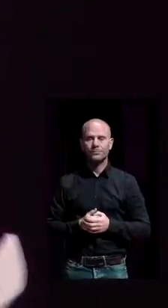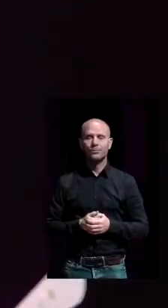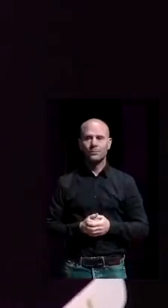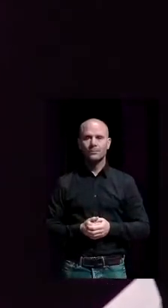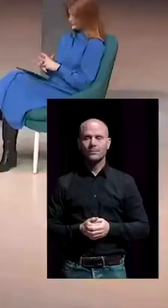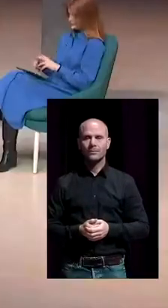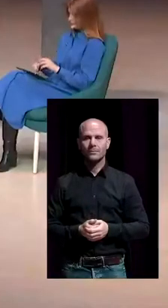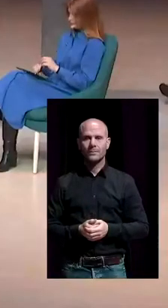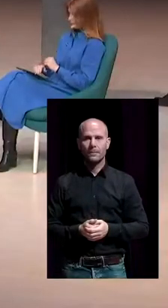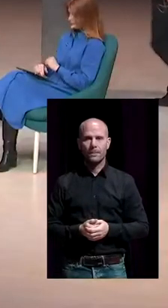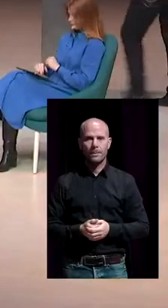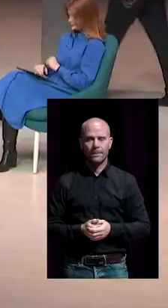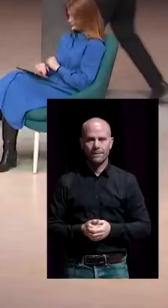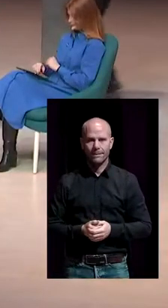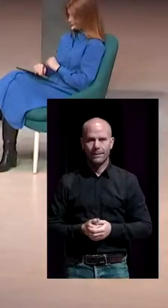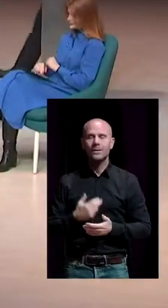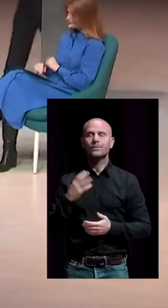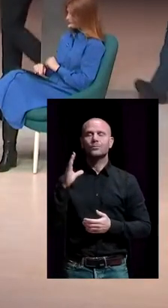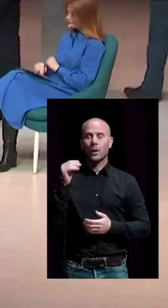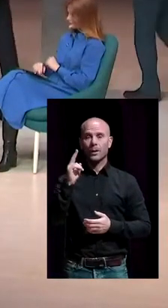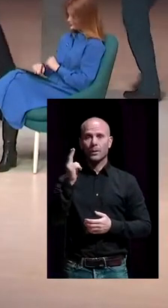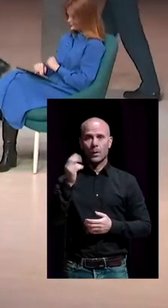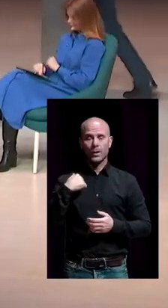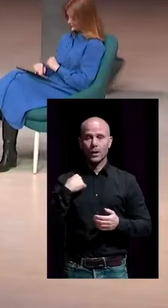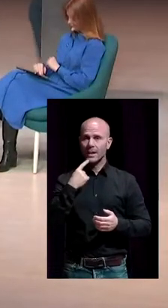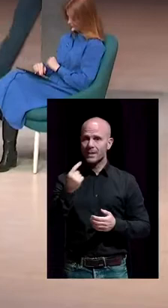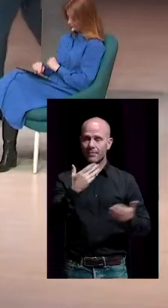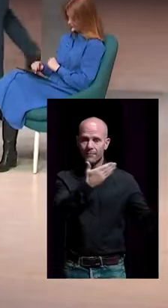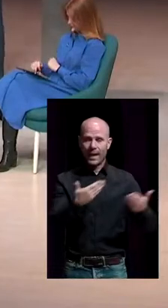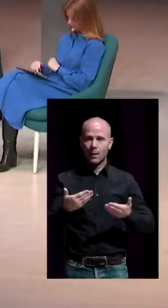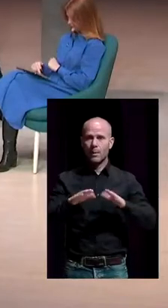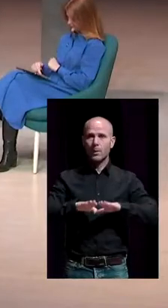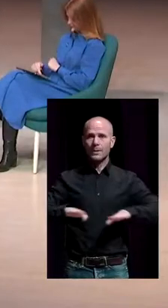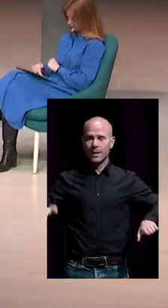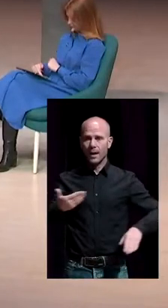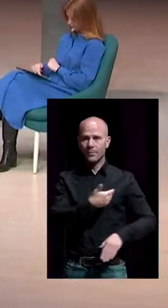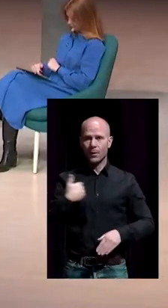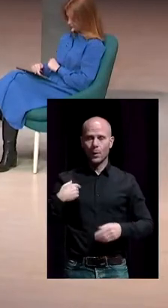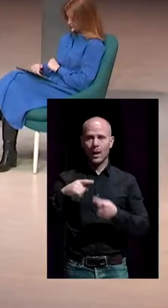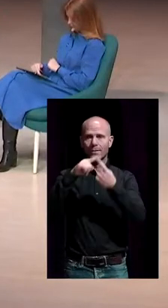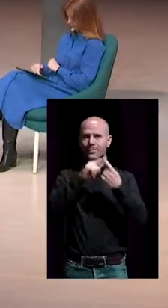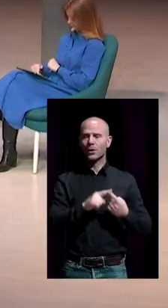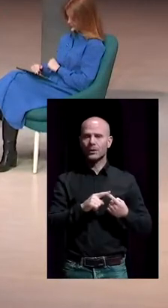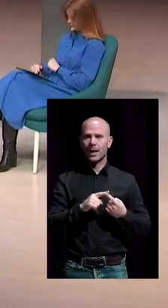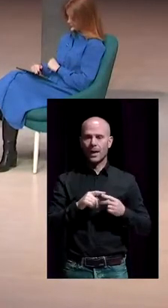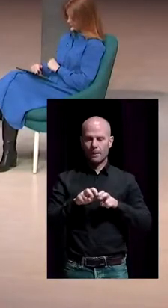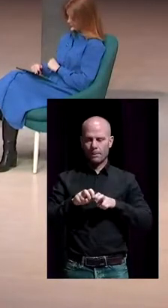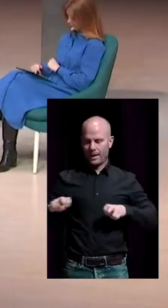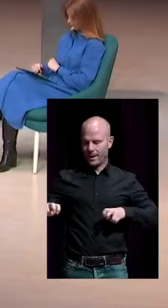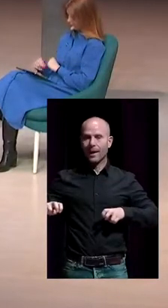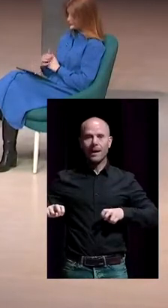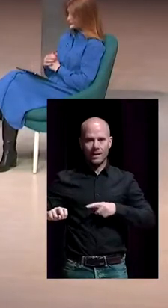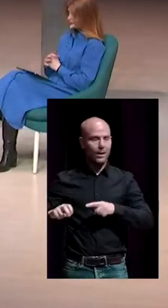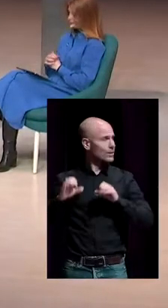Hörnan. Och nu har jag det stora nöjet att få välkomna upp på scenen vår första panel som ska